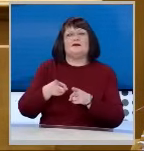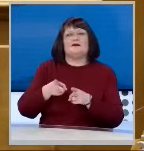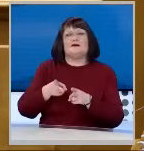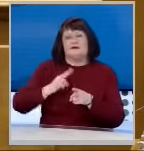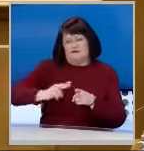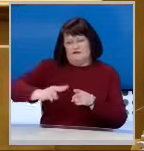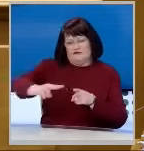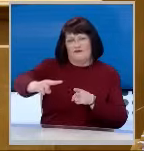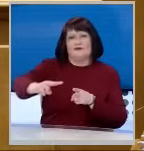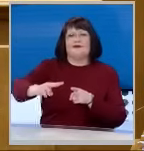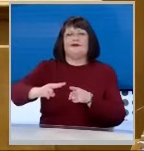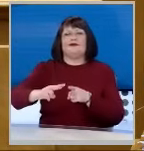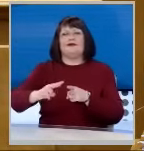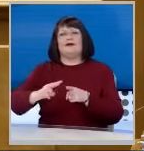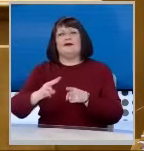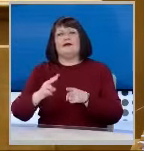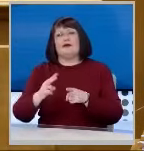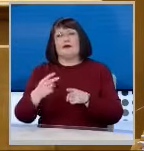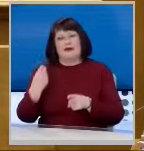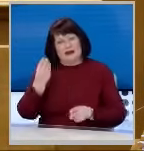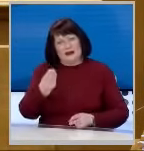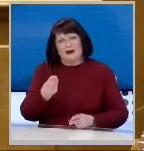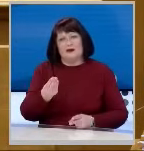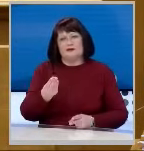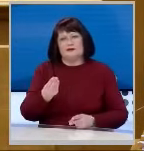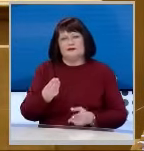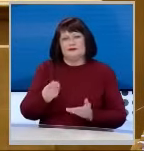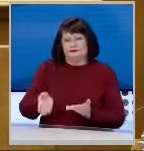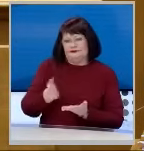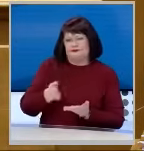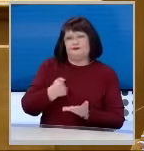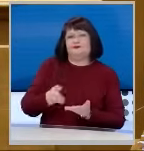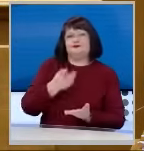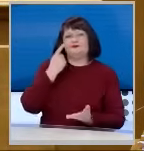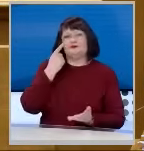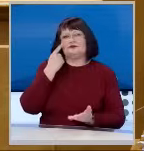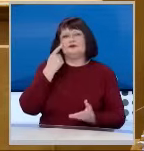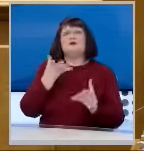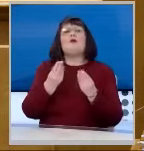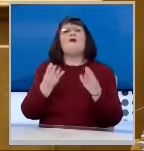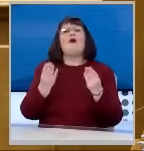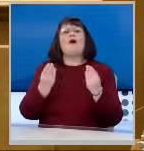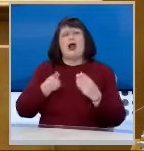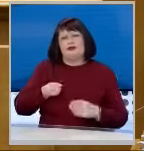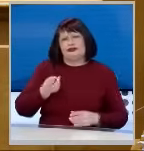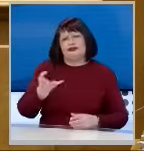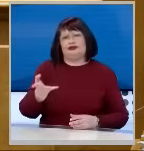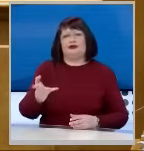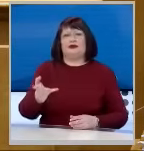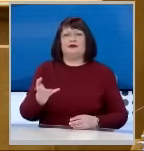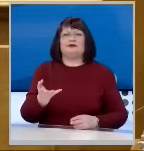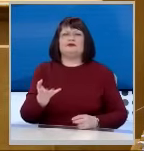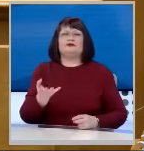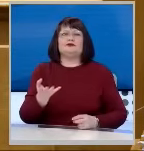σιδηρόδρομο και θα μου επιτρέψετε να ανατρέξω στα πάμπολλα και